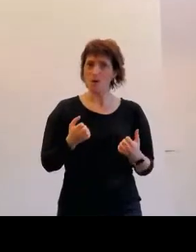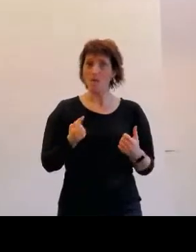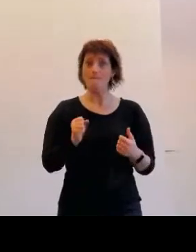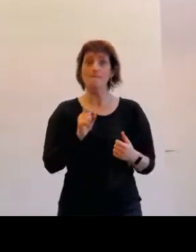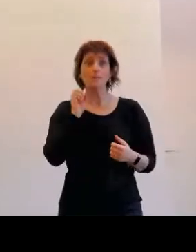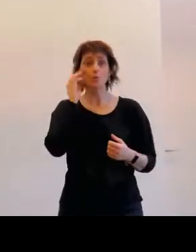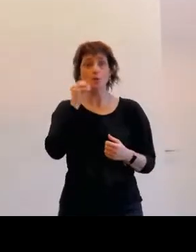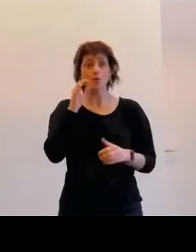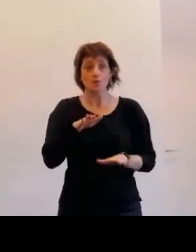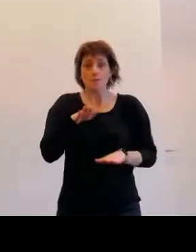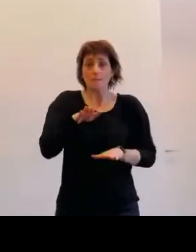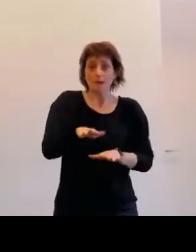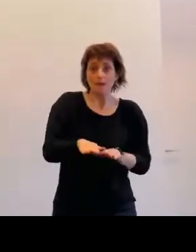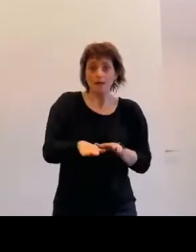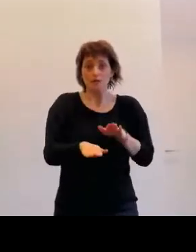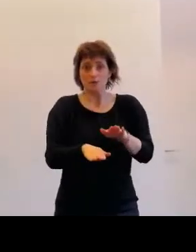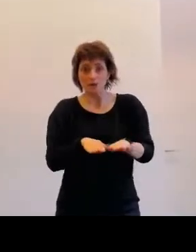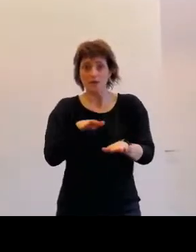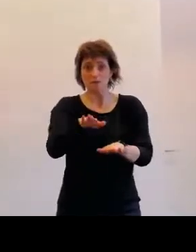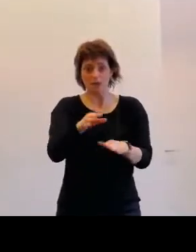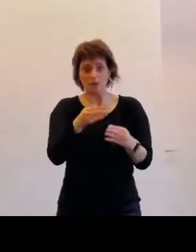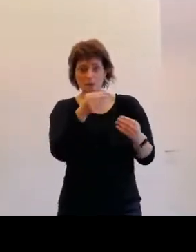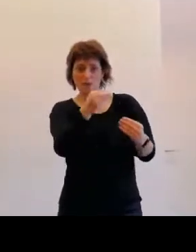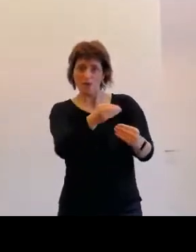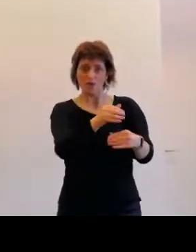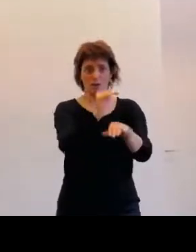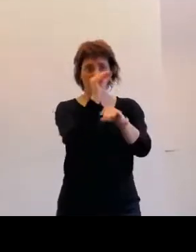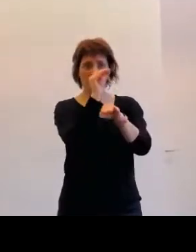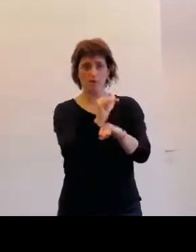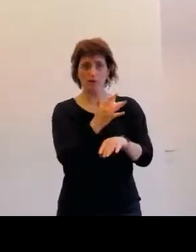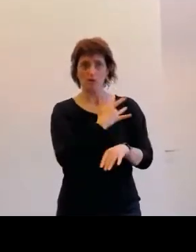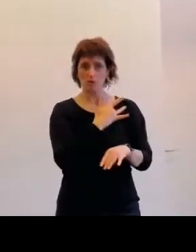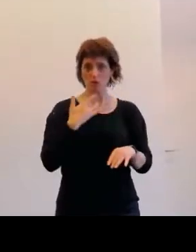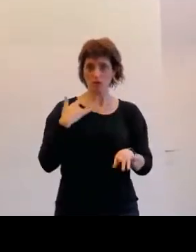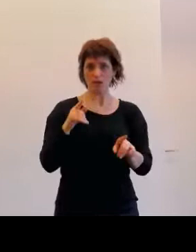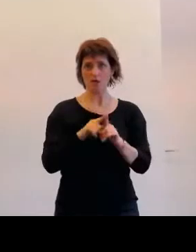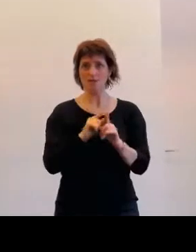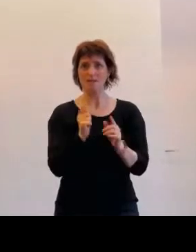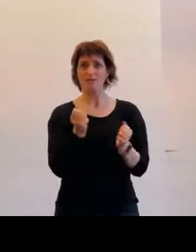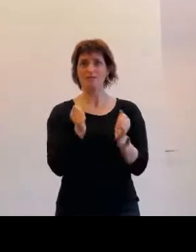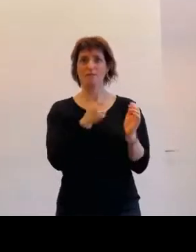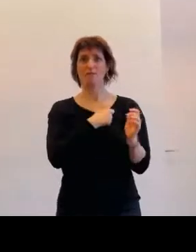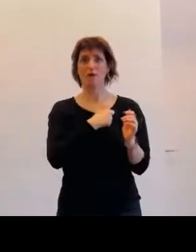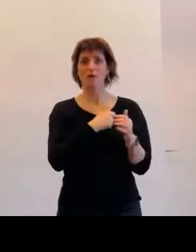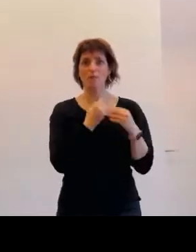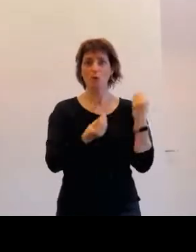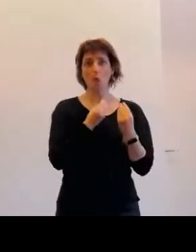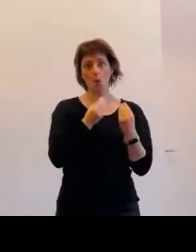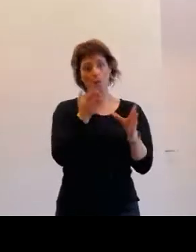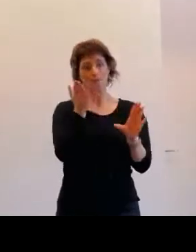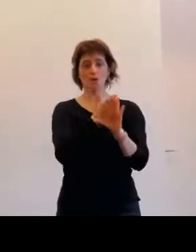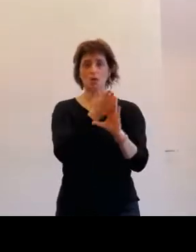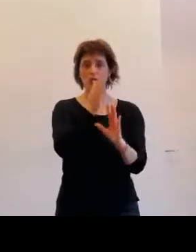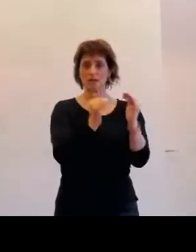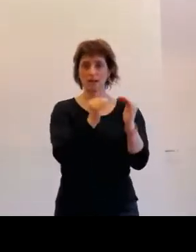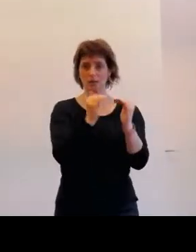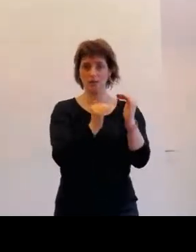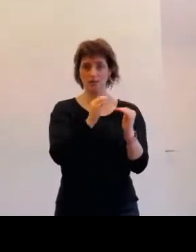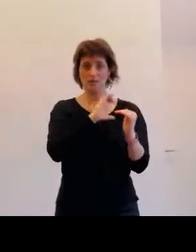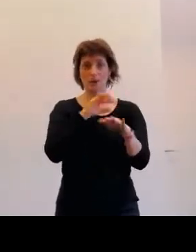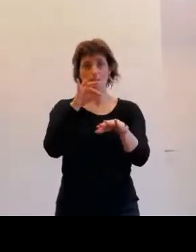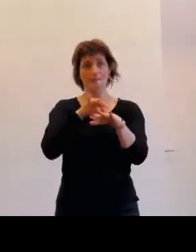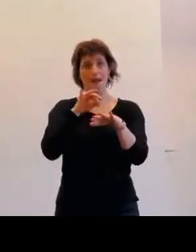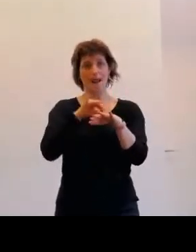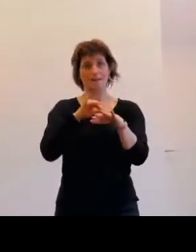permet à chacun de préserver son capital santé, sa forme physique et psychologique et prévenir l'apparition de certaines